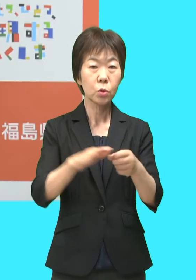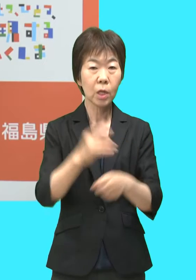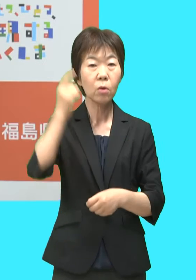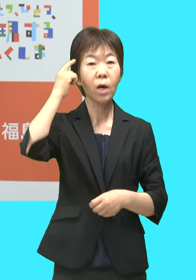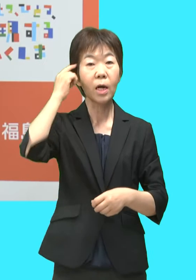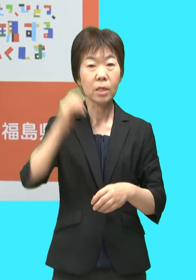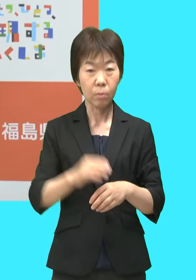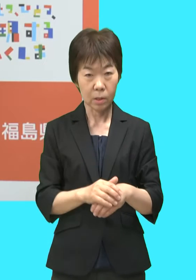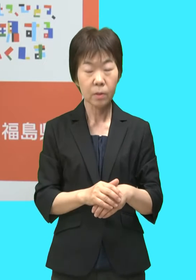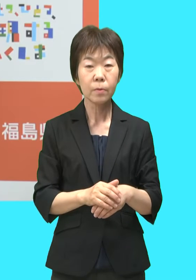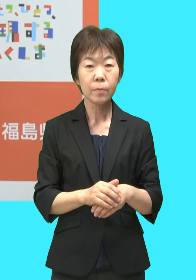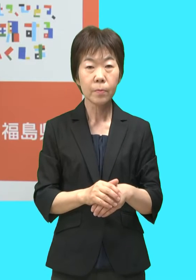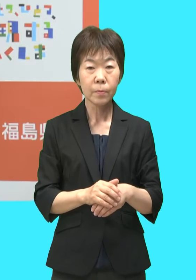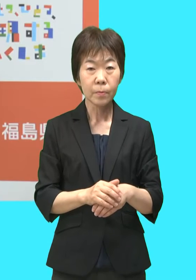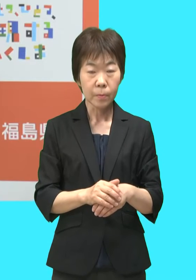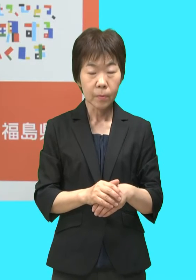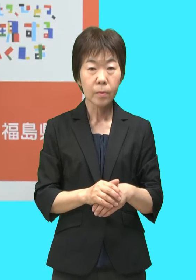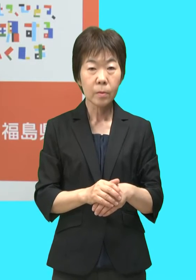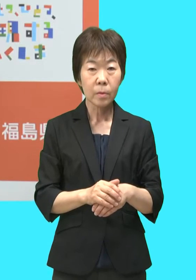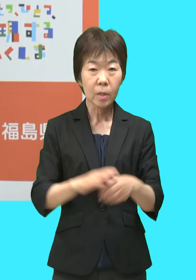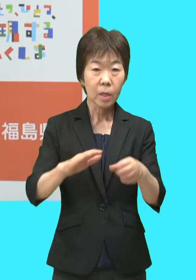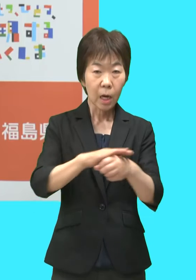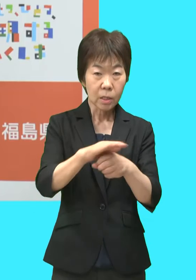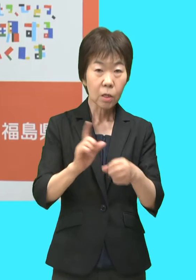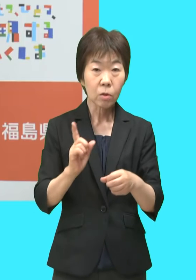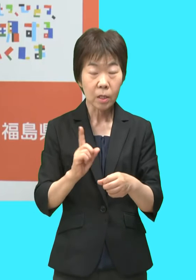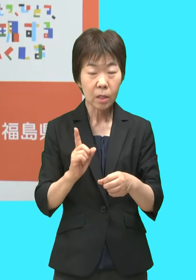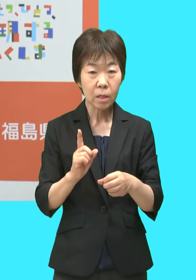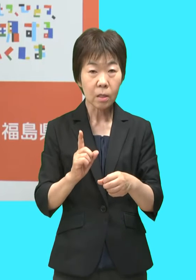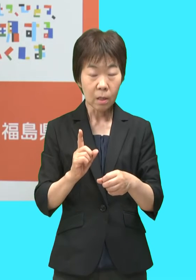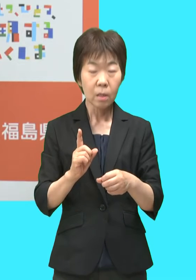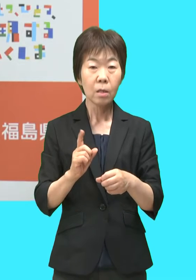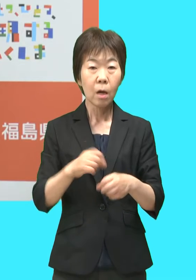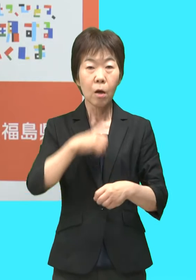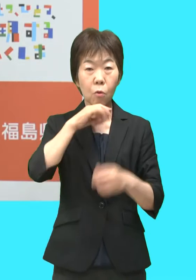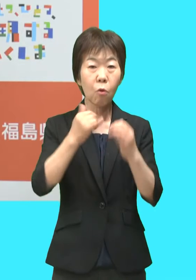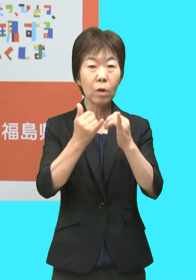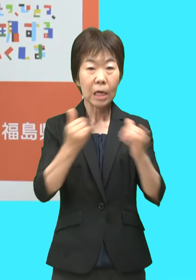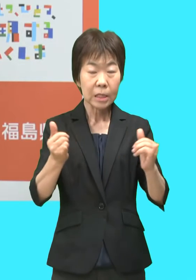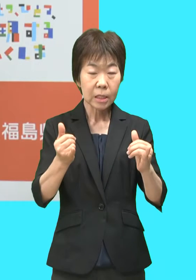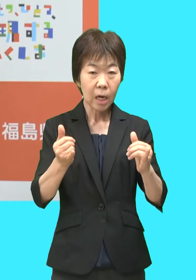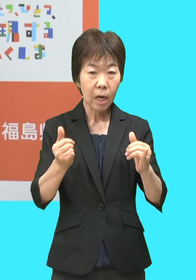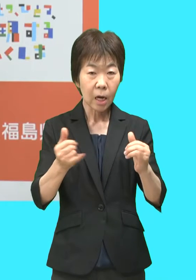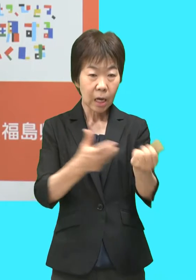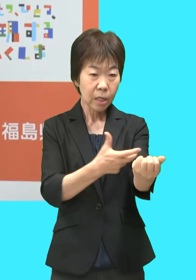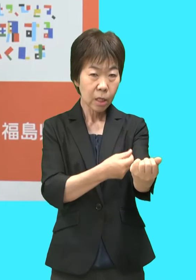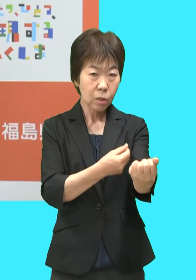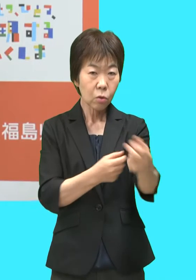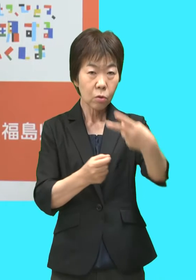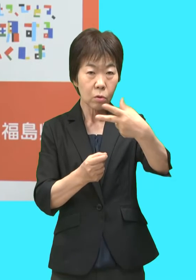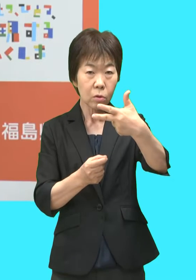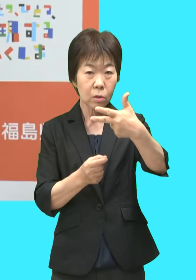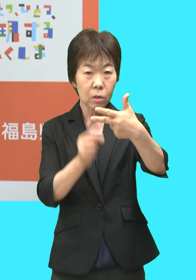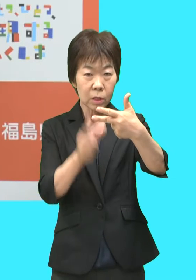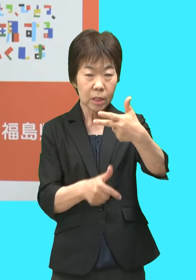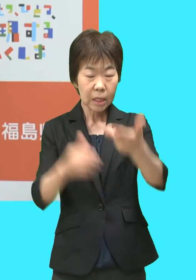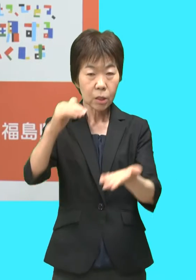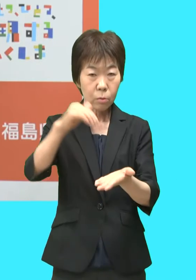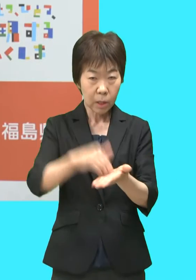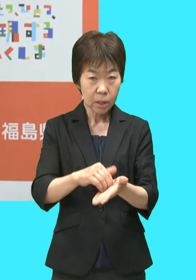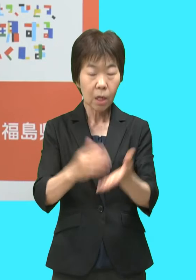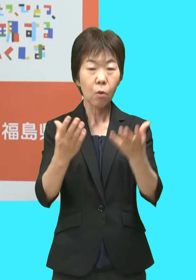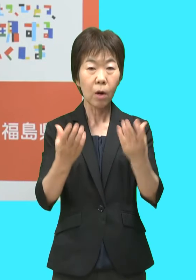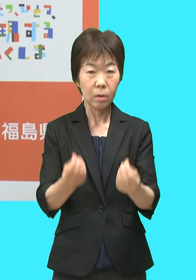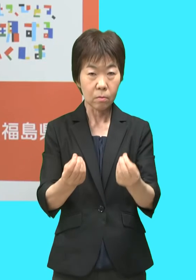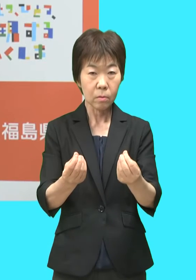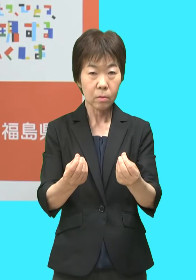考えています。でやはり大事なことはまず高齢者接種を7月末までにしっかり終えること、